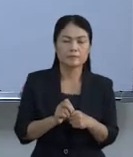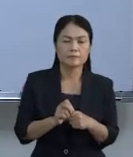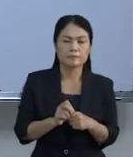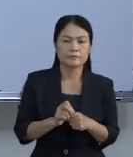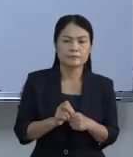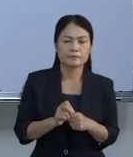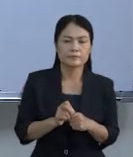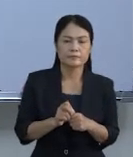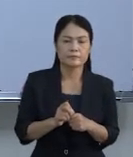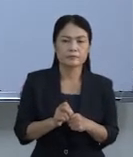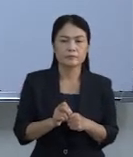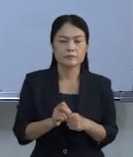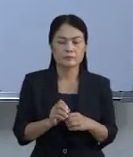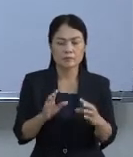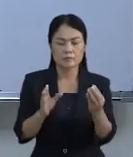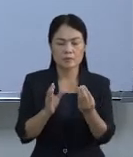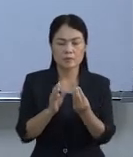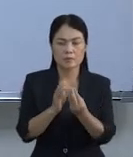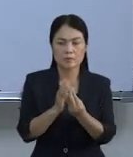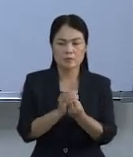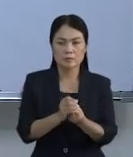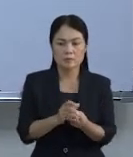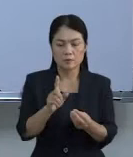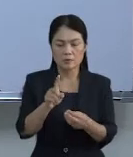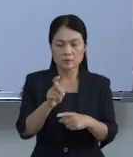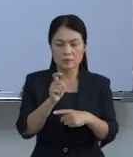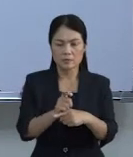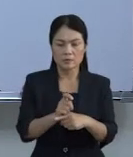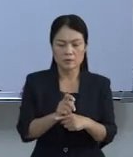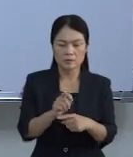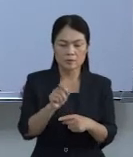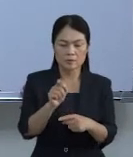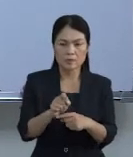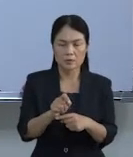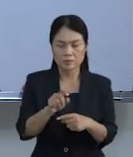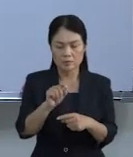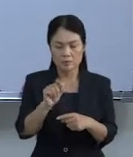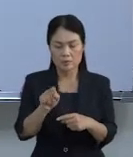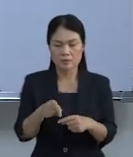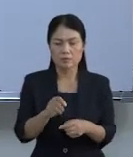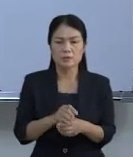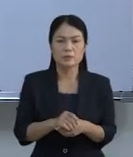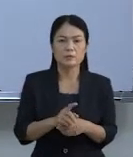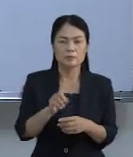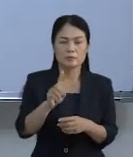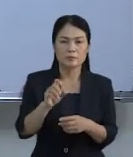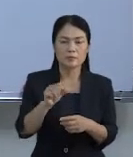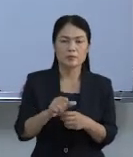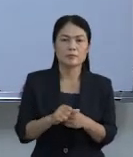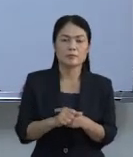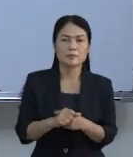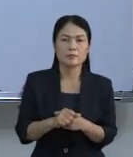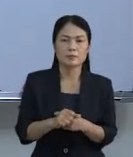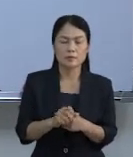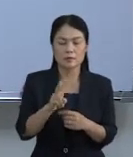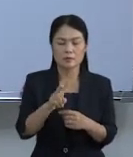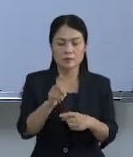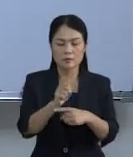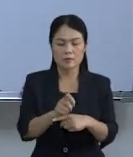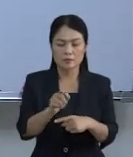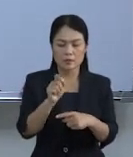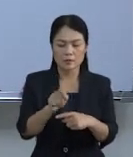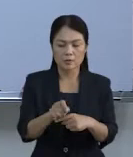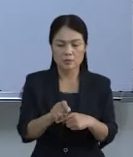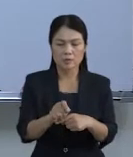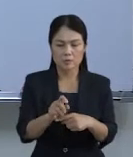mẹ lấy chùm luôn một tống hãy cho chùm luôn tôi phía cho ngày bà mà rối dương rộp bị tống cho chùm luôn tôi